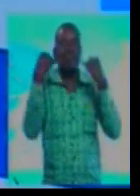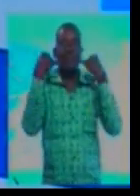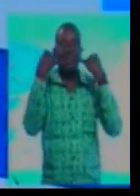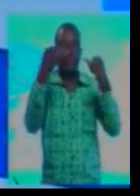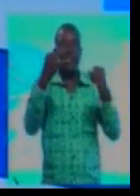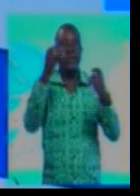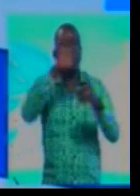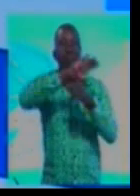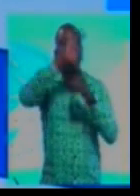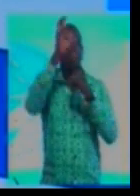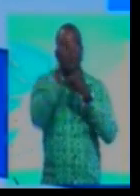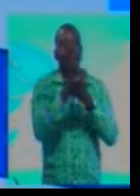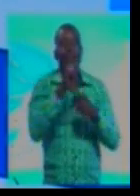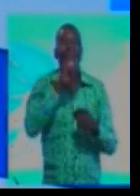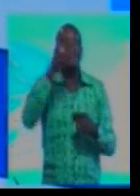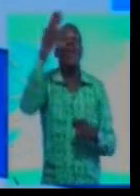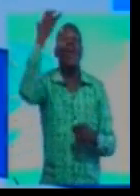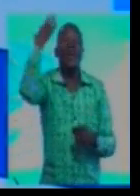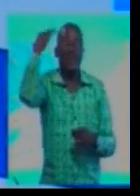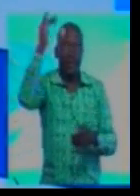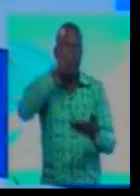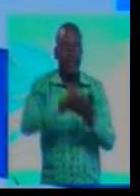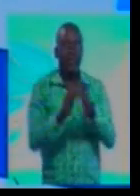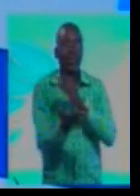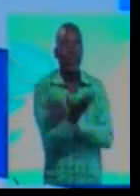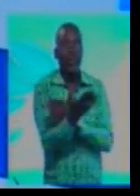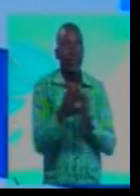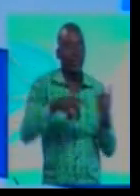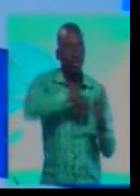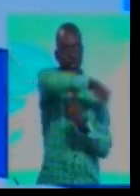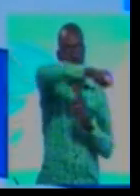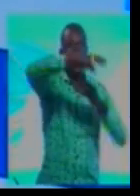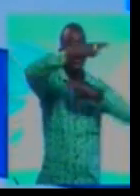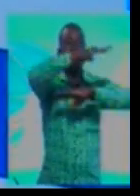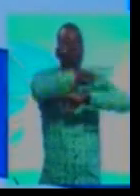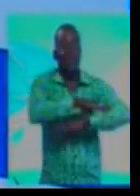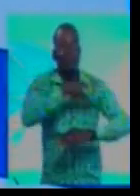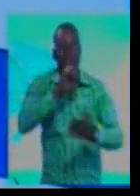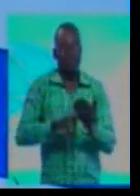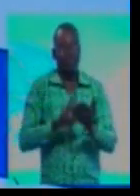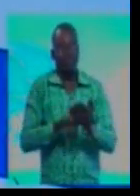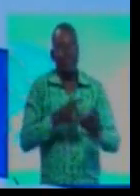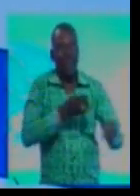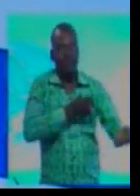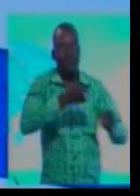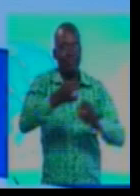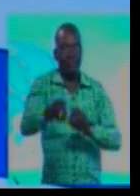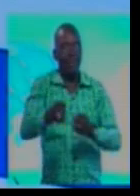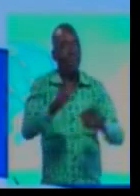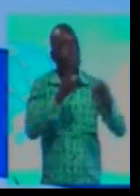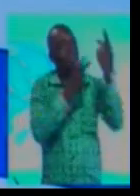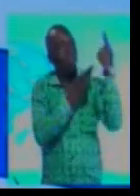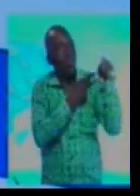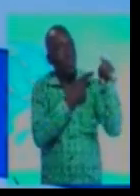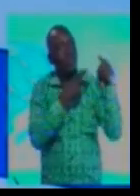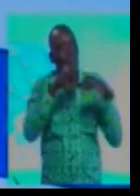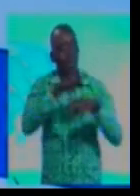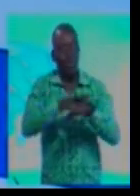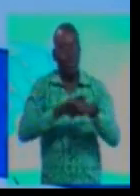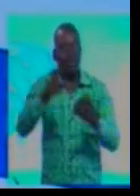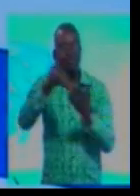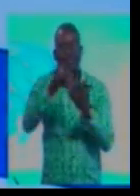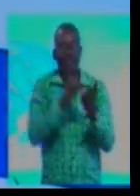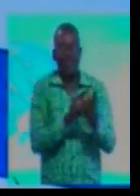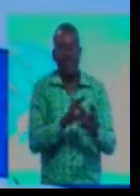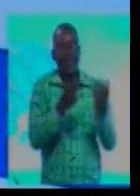et de la culture étaient ce matin autour d'une table de discussion. Les échanges ont porté sur le décret